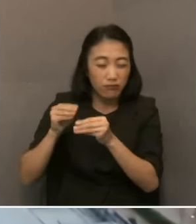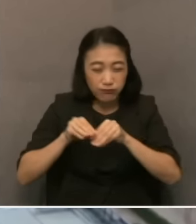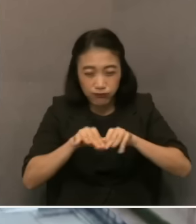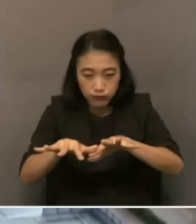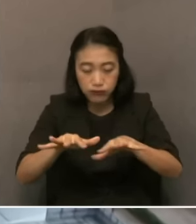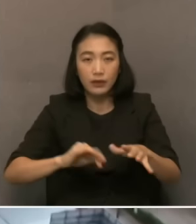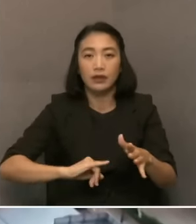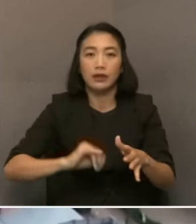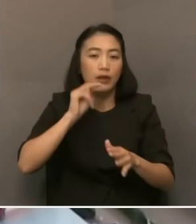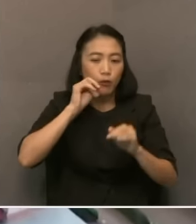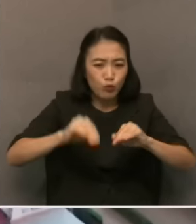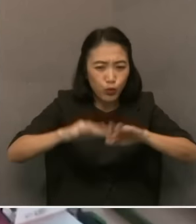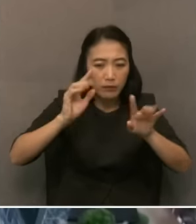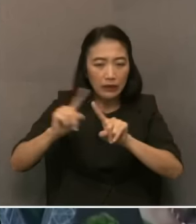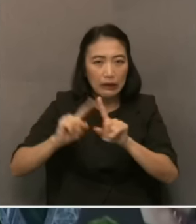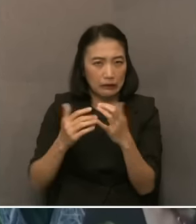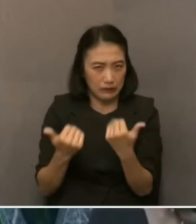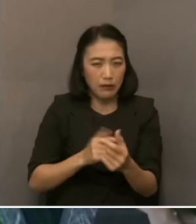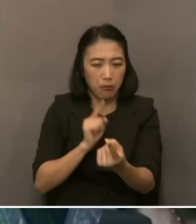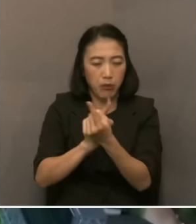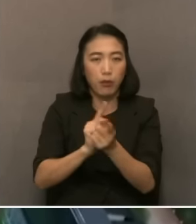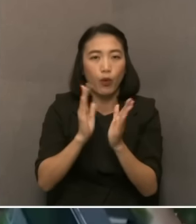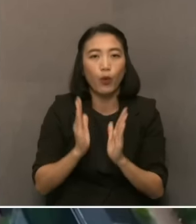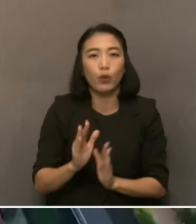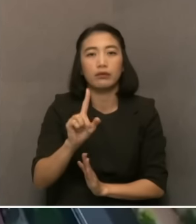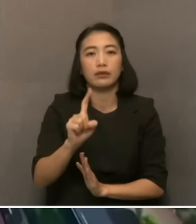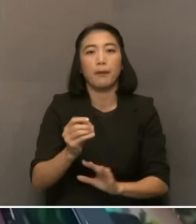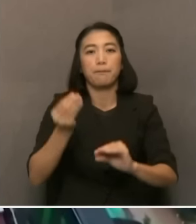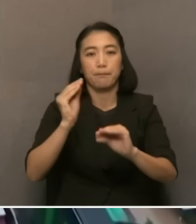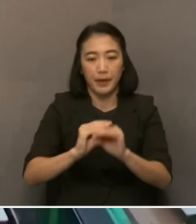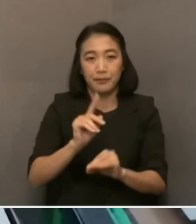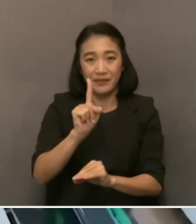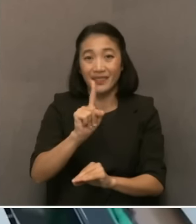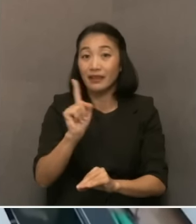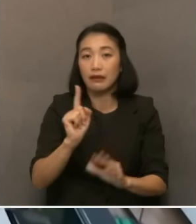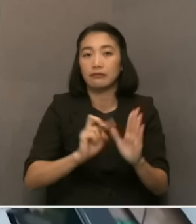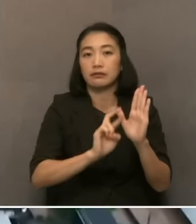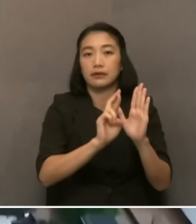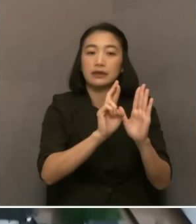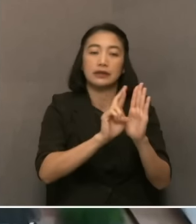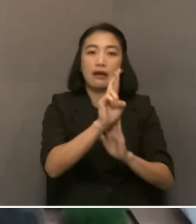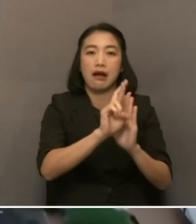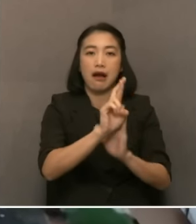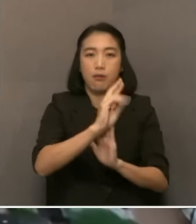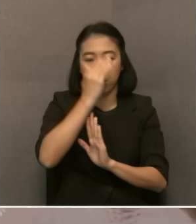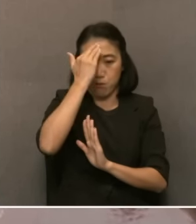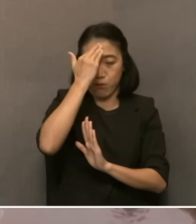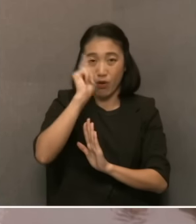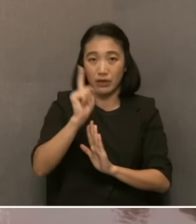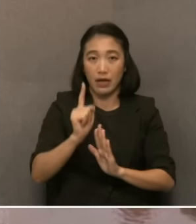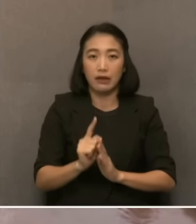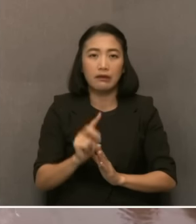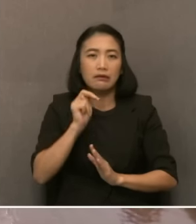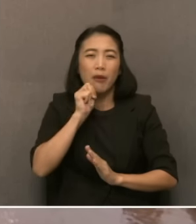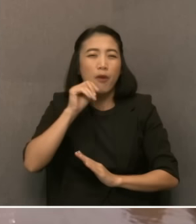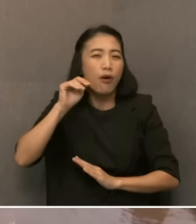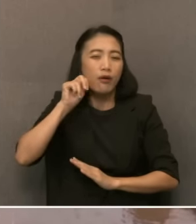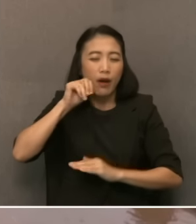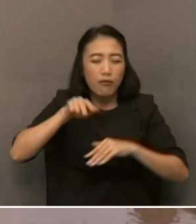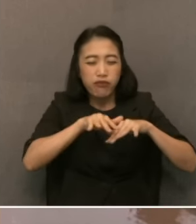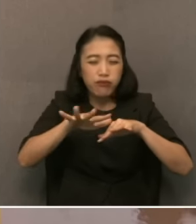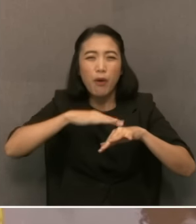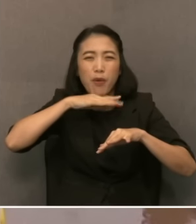ผู้เสียชีวิตเพิ่มอีก 1คนเป็นการเสียชีวิตที่จังหวัดเชียงรายค่ะจากการสำลักน้ำปอดติดเชื้อรวมมีผู้เสียชีวิต